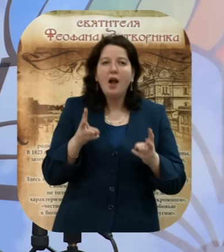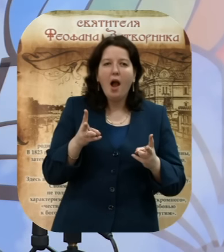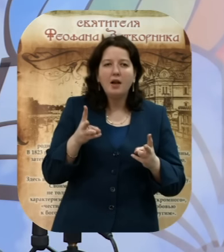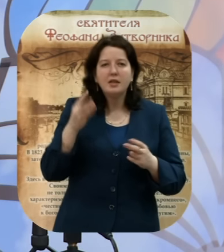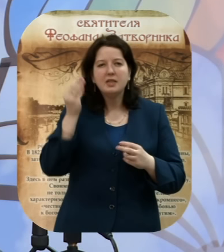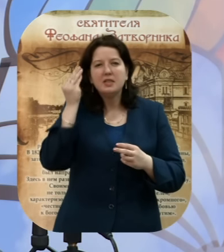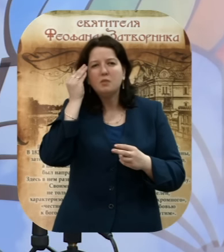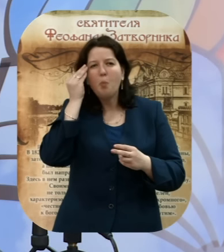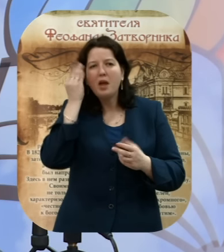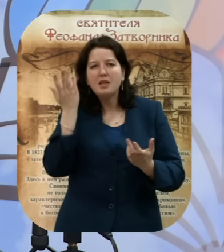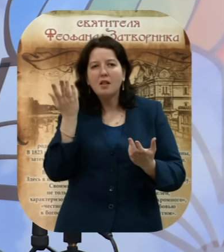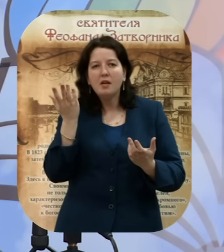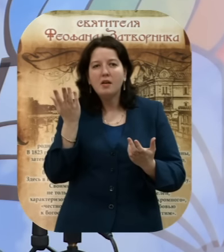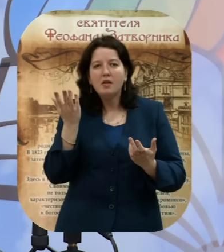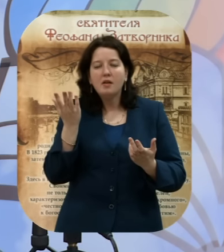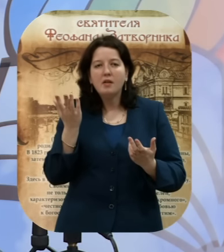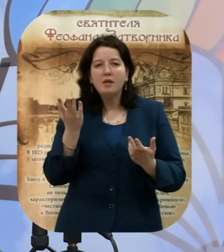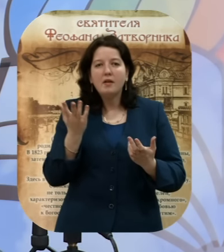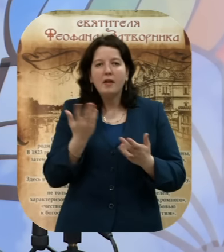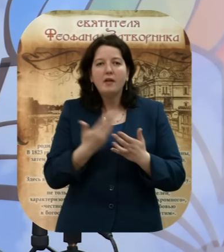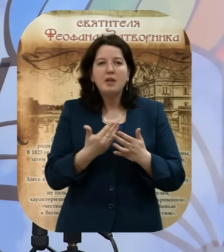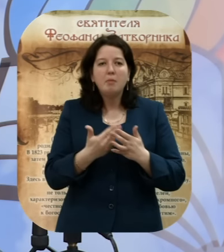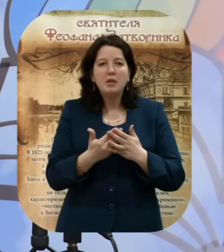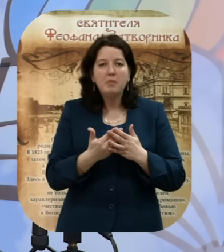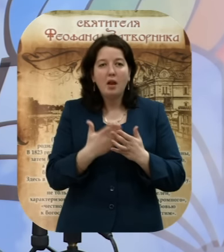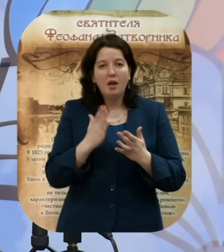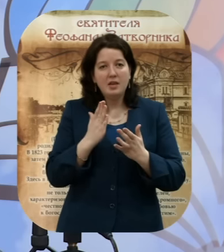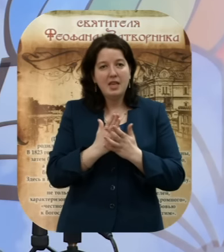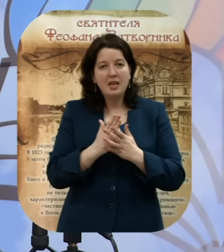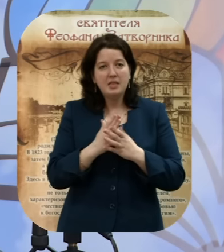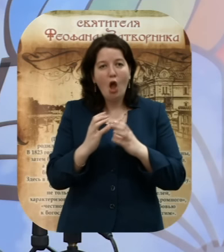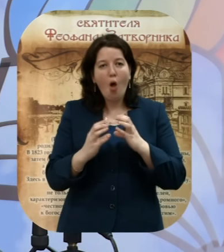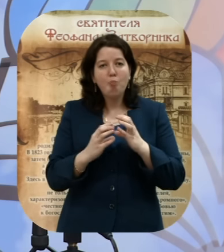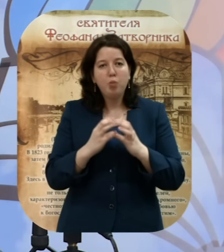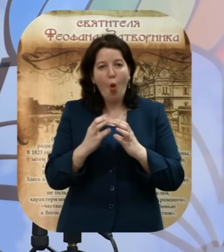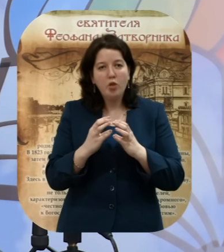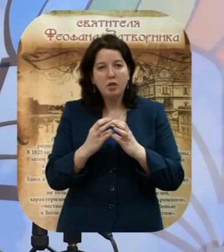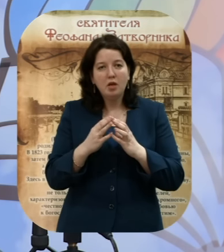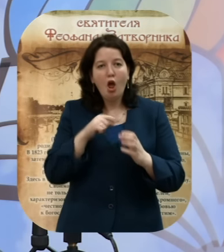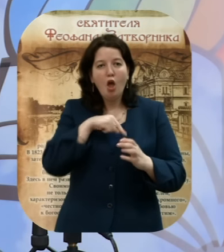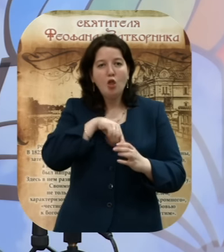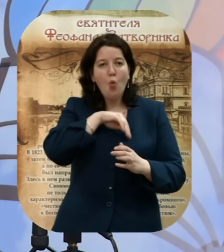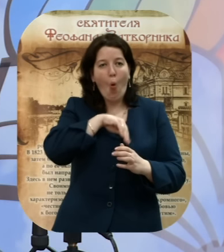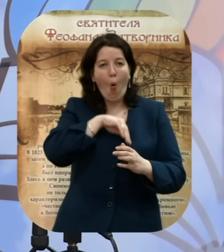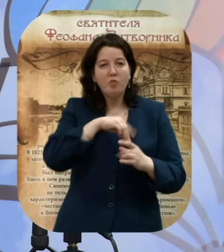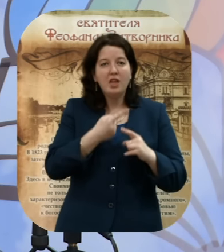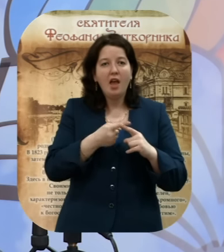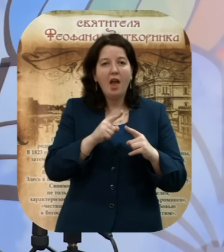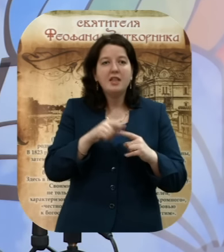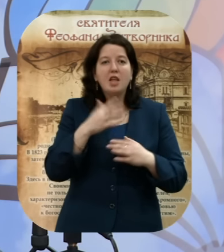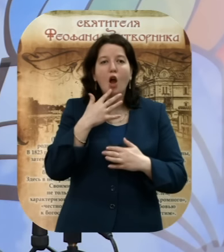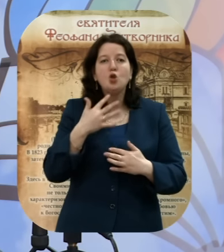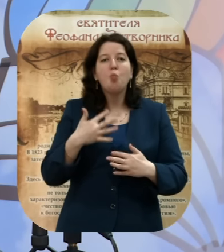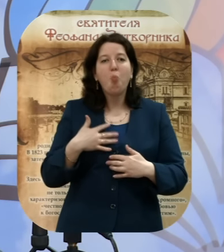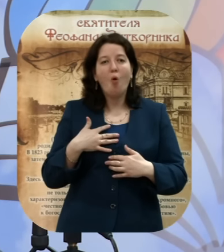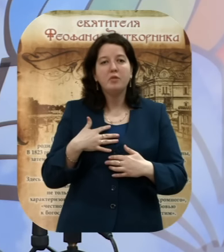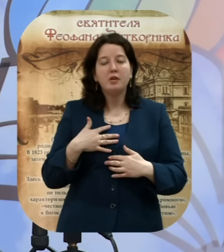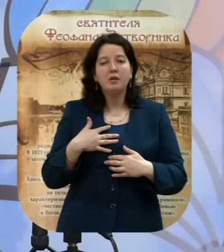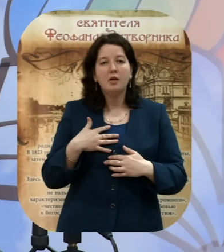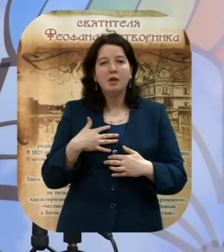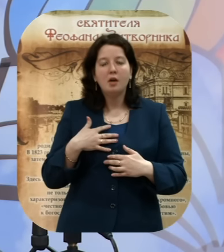Об этом совершенно отчетливо говорят. Плод духовный есть – любовь. Скажите, а что-нибудь большее